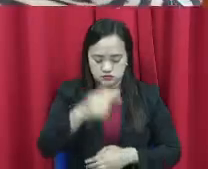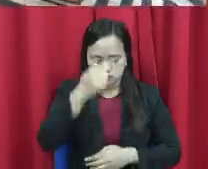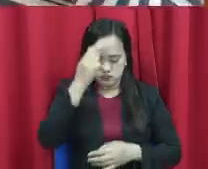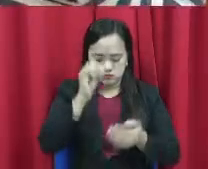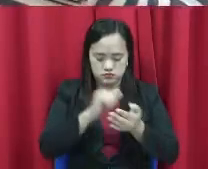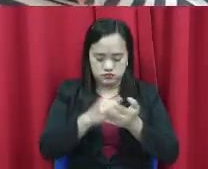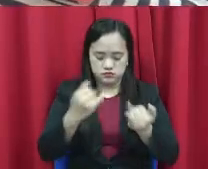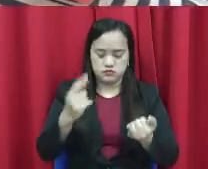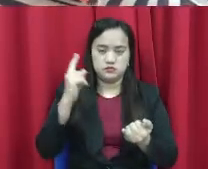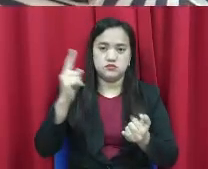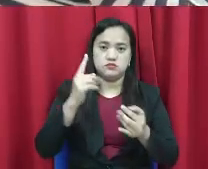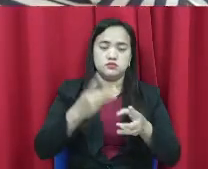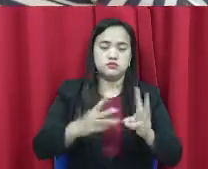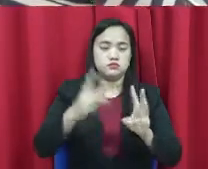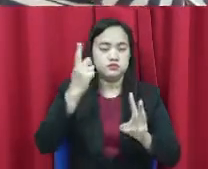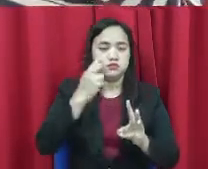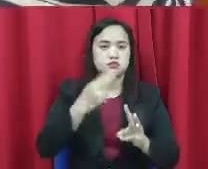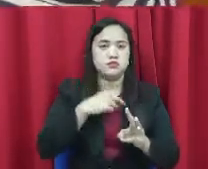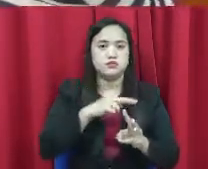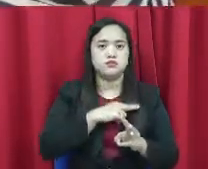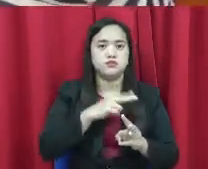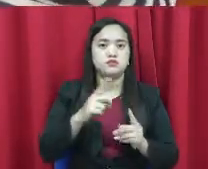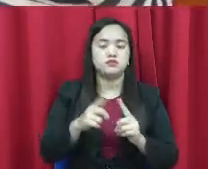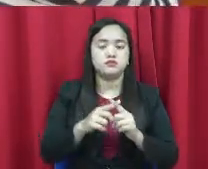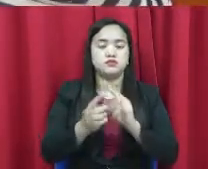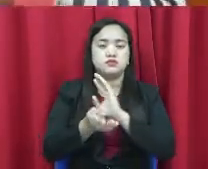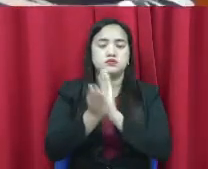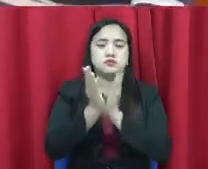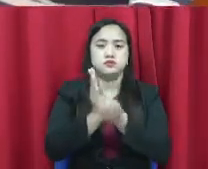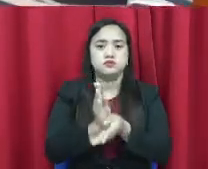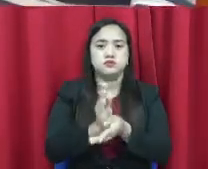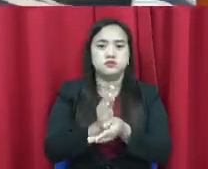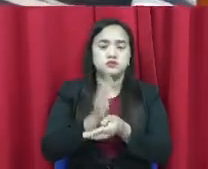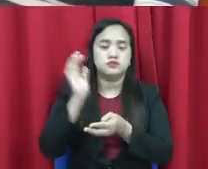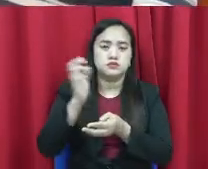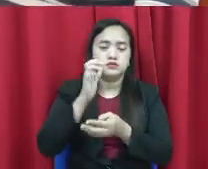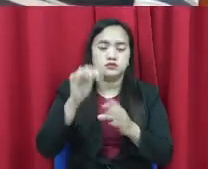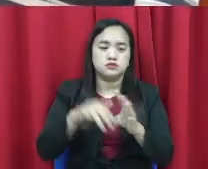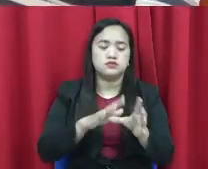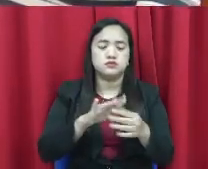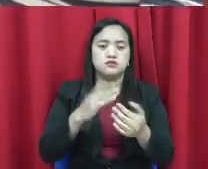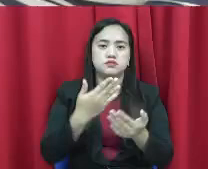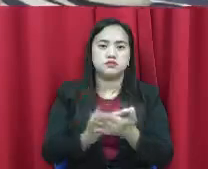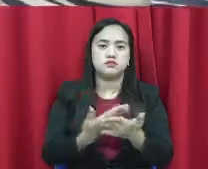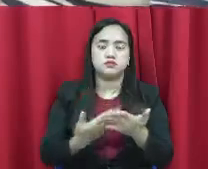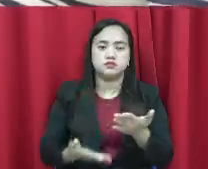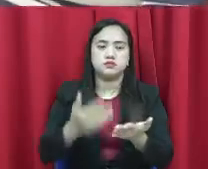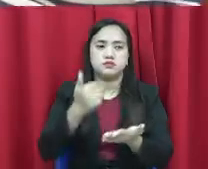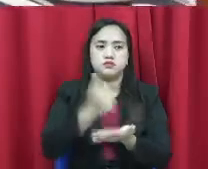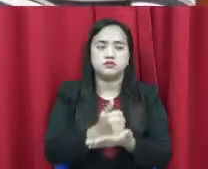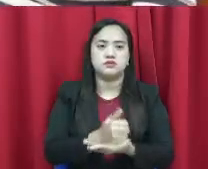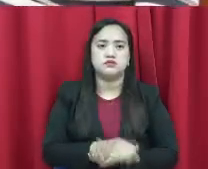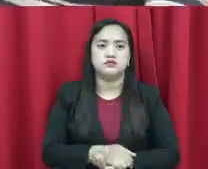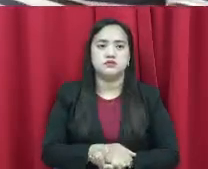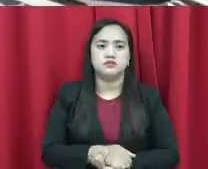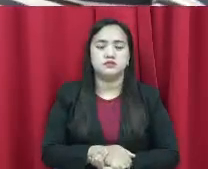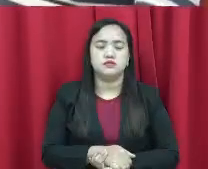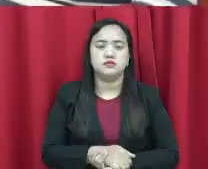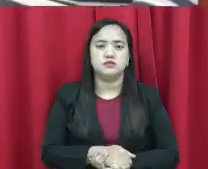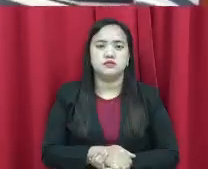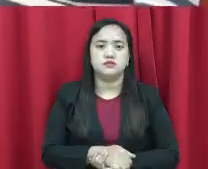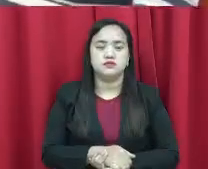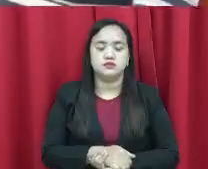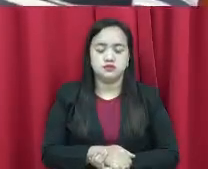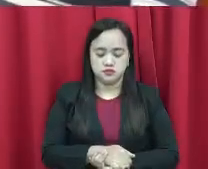na mag-stay ah to become to become excellent sa lahat ng ating ginagawa Oo Toto